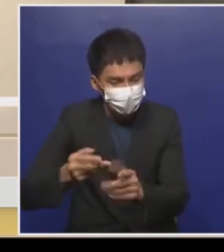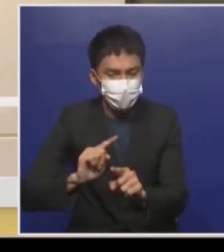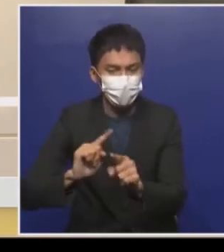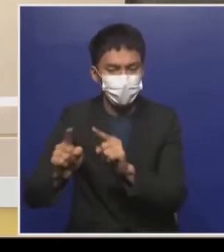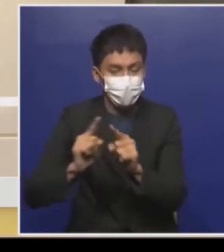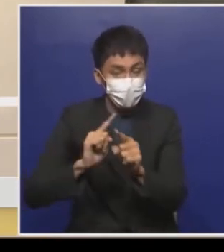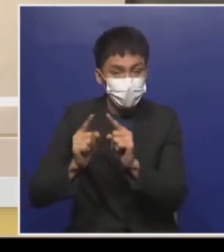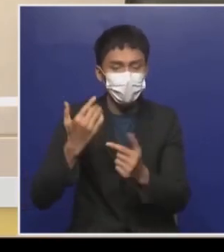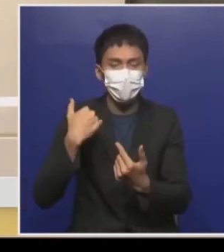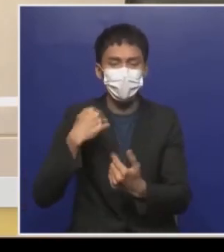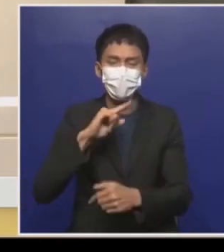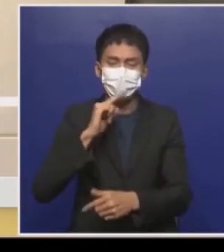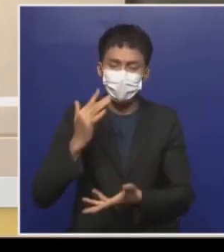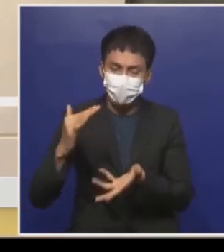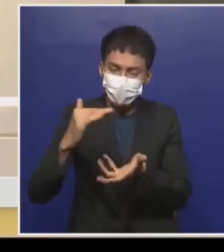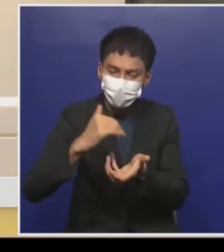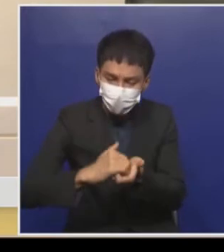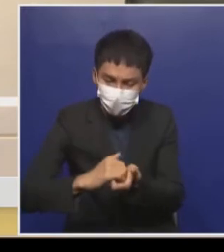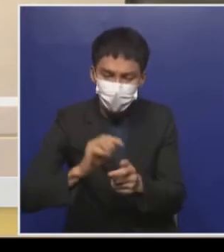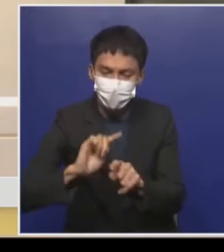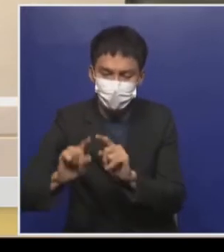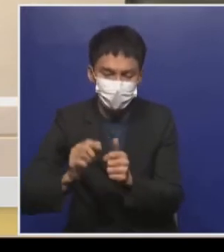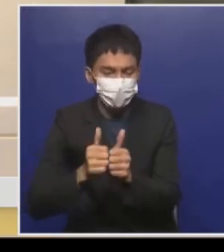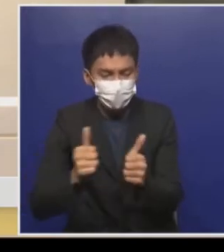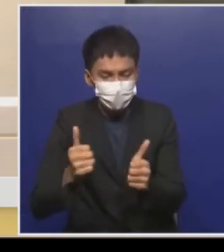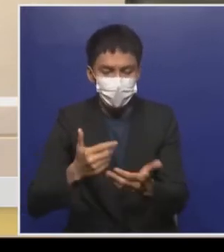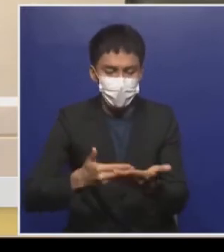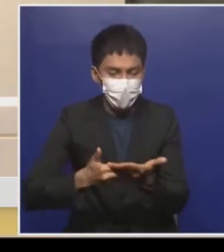าหรอมมศสพนทดีกประเทศไยขนาดไหน